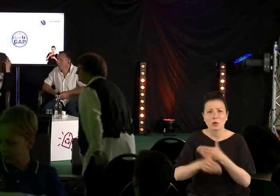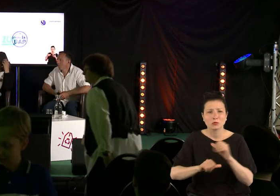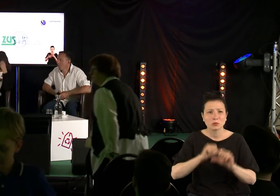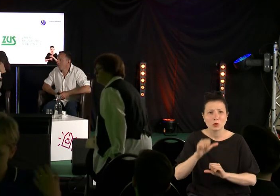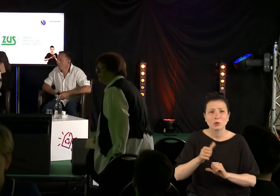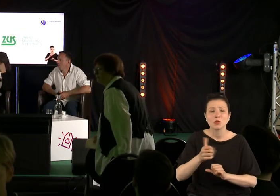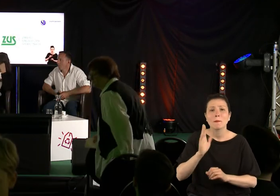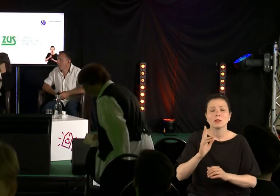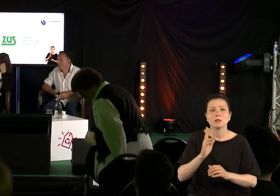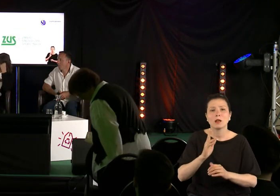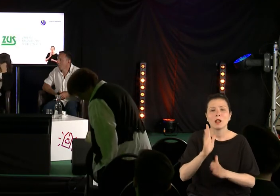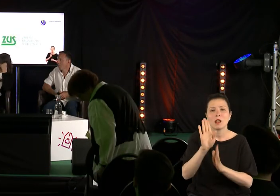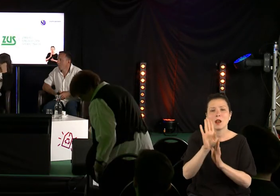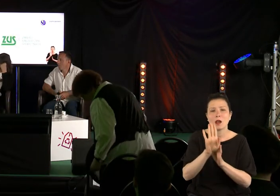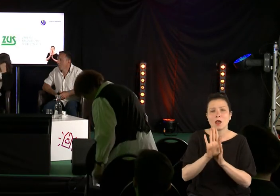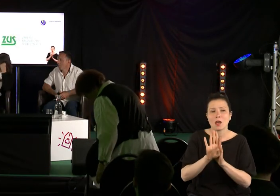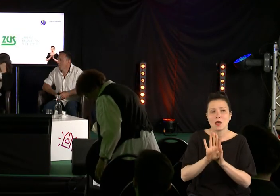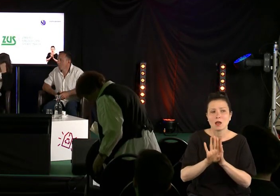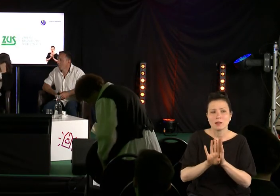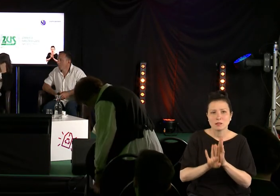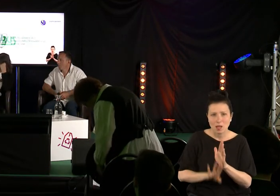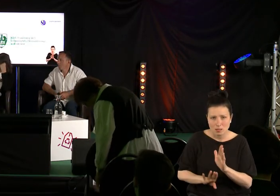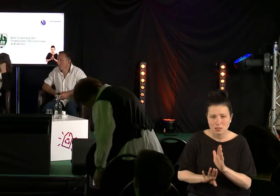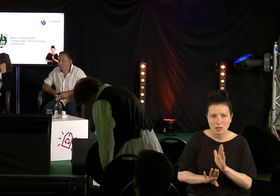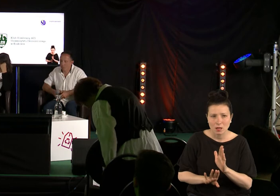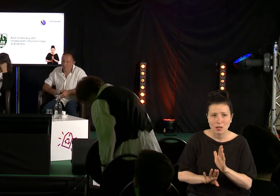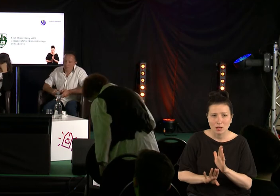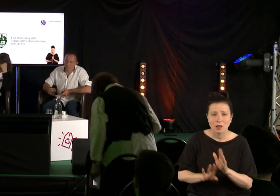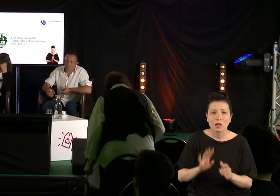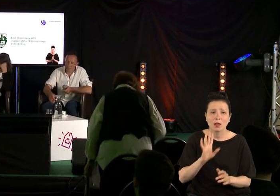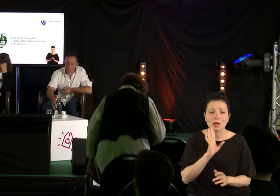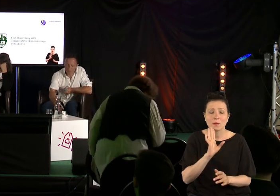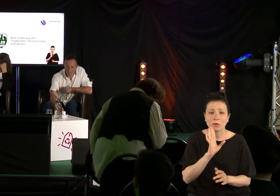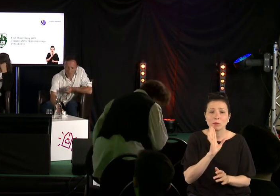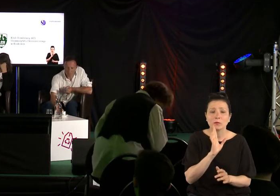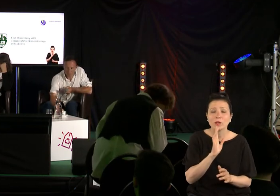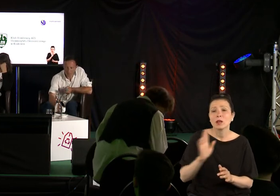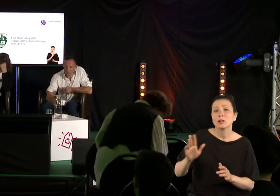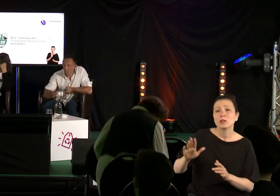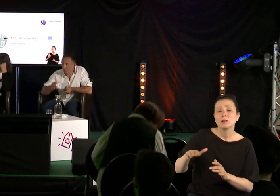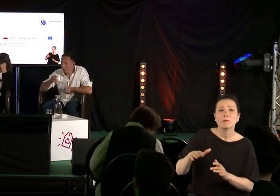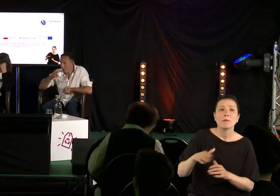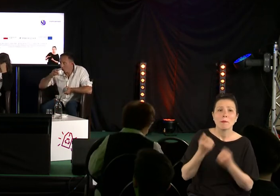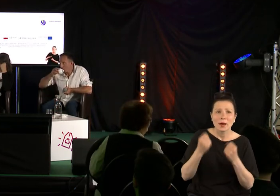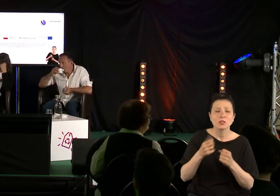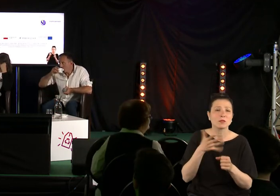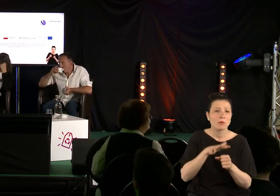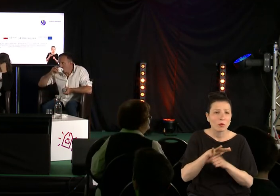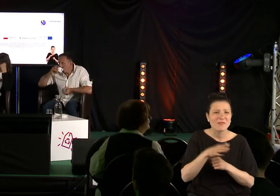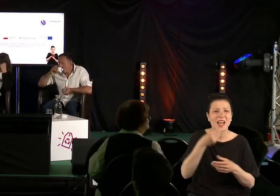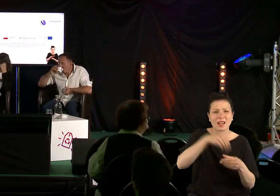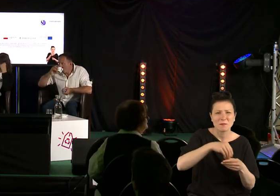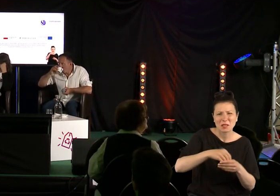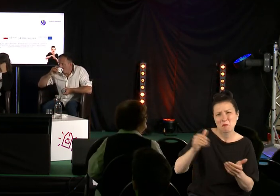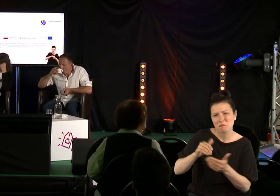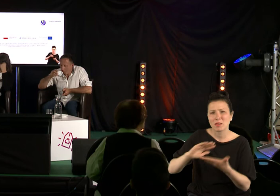no recesji, która prawdopodobnie mniej od strony podażowej mniej dotknie rynek pracy, znacznie bardziej kapitał. I moje pytanie